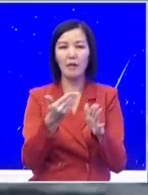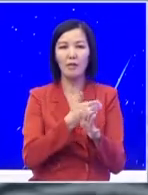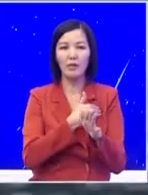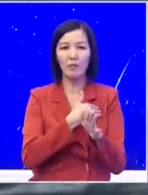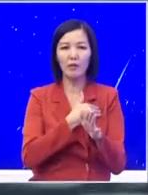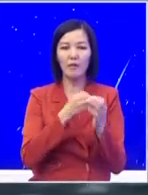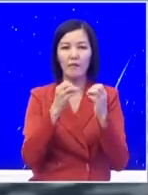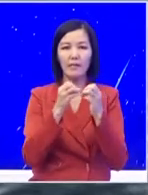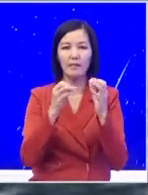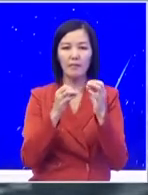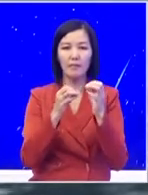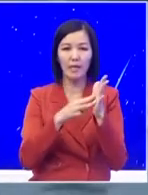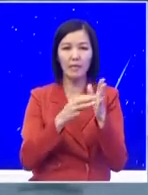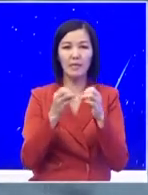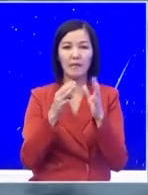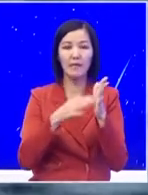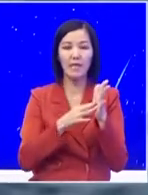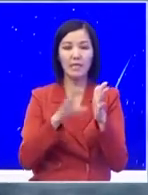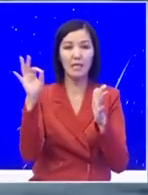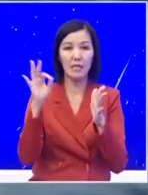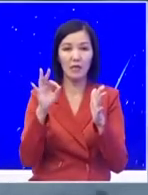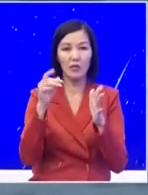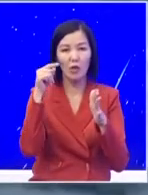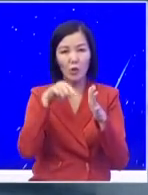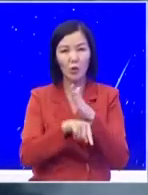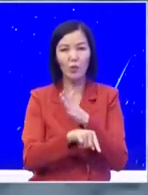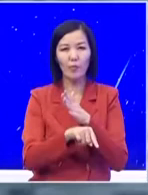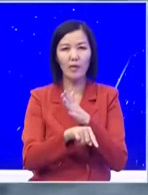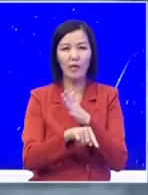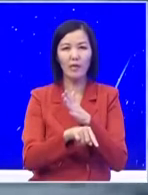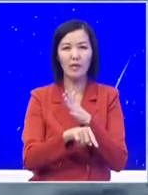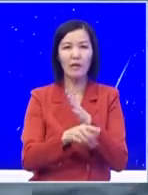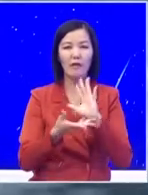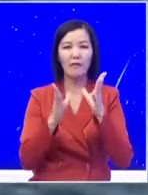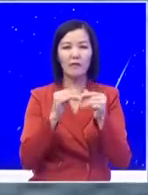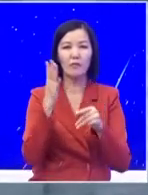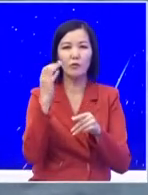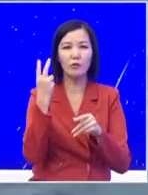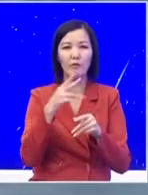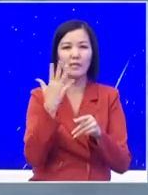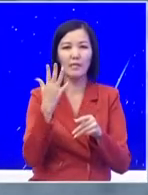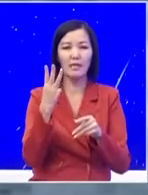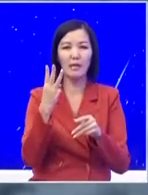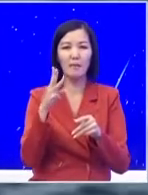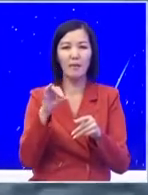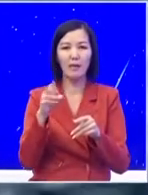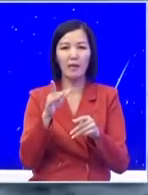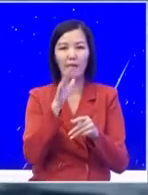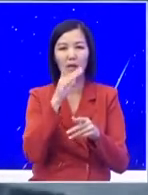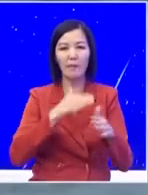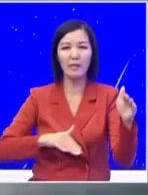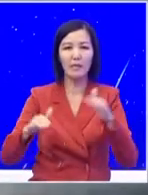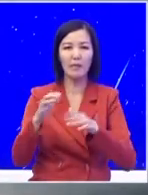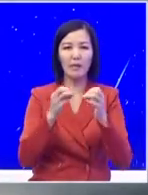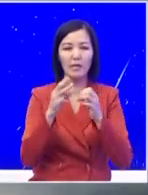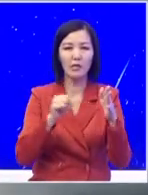воды 18-19 градусов. Максимальная глубина на маршруте через Иссык-Куль составила 523 метра. Время заплыва